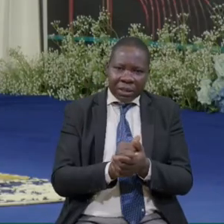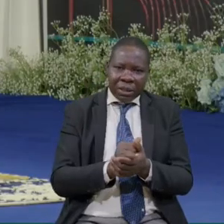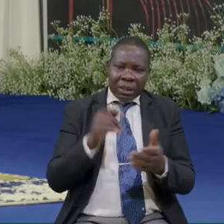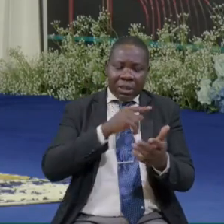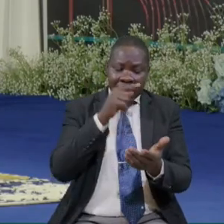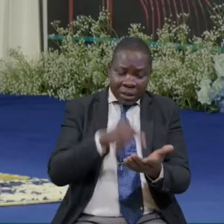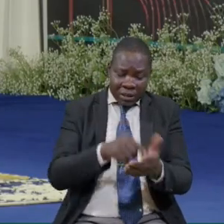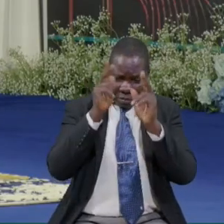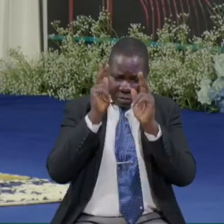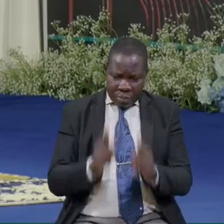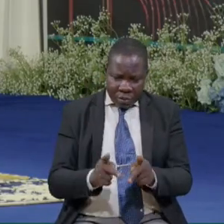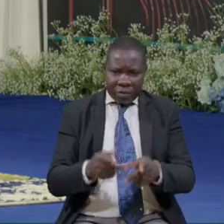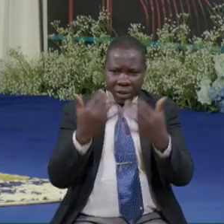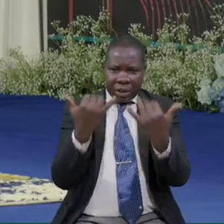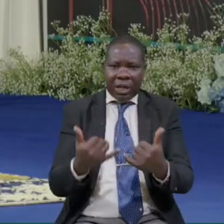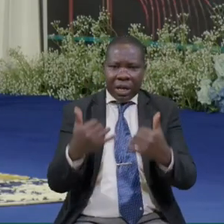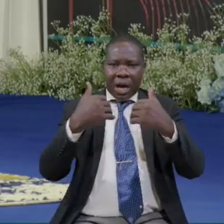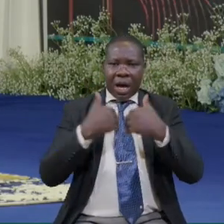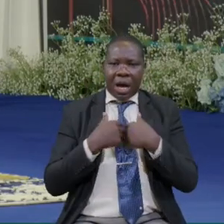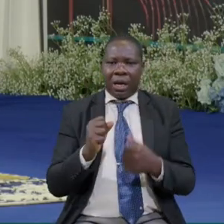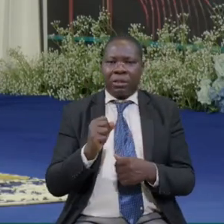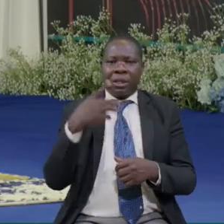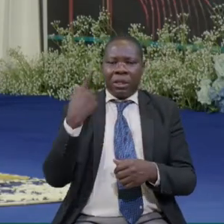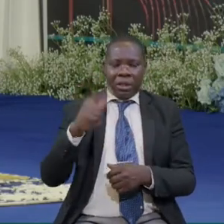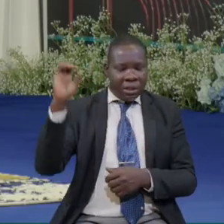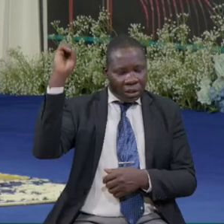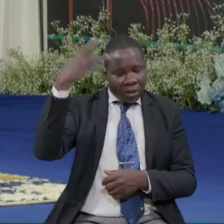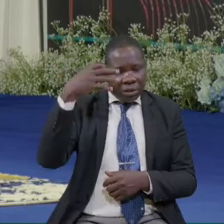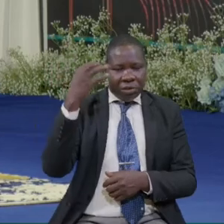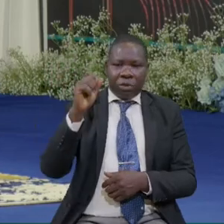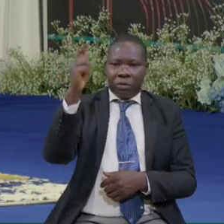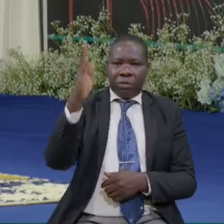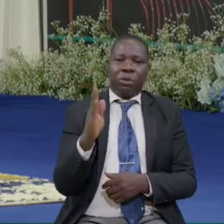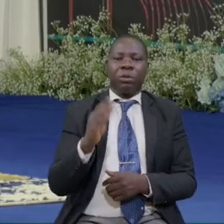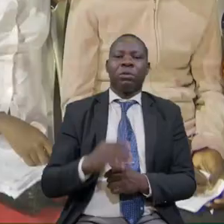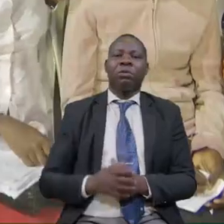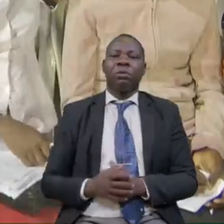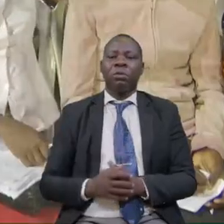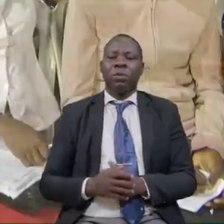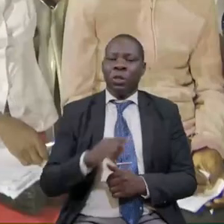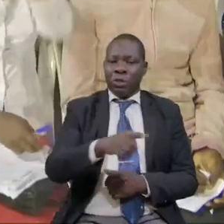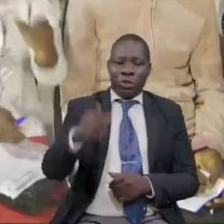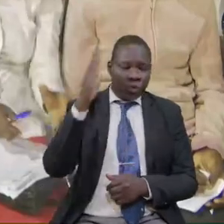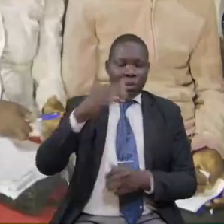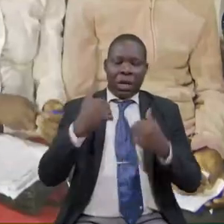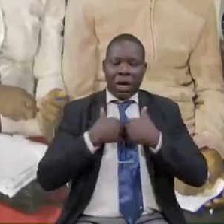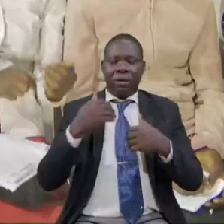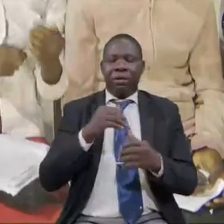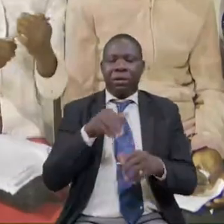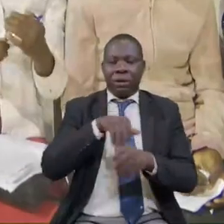personne a maintenant la grâce de Dieu. Vous en aurez.